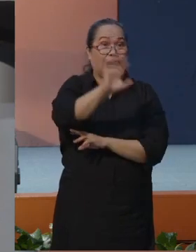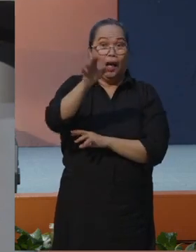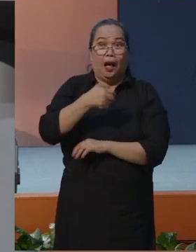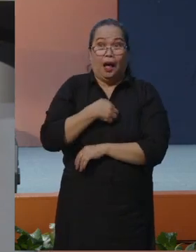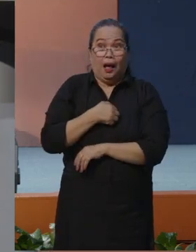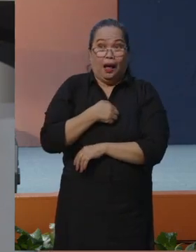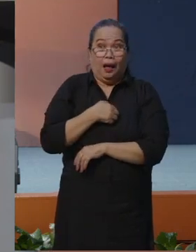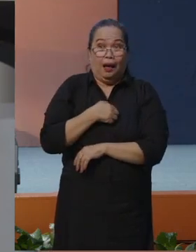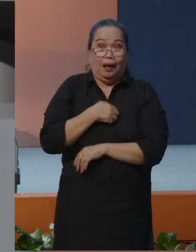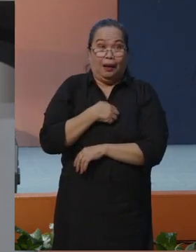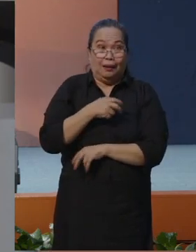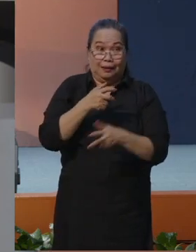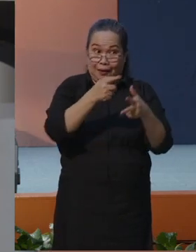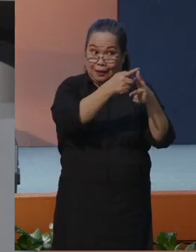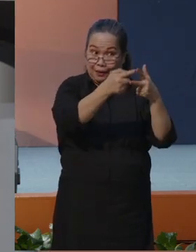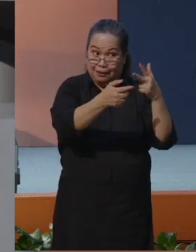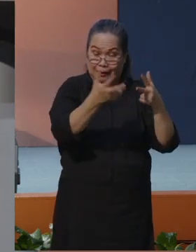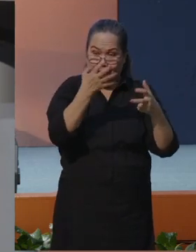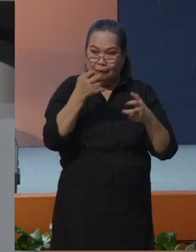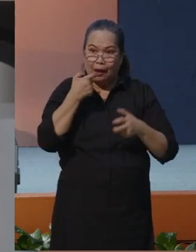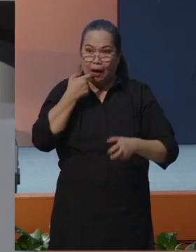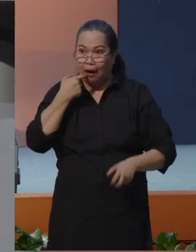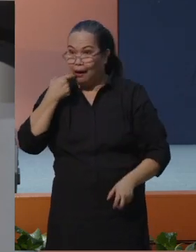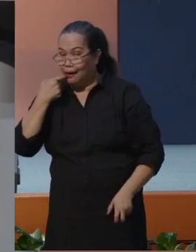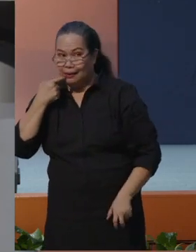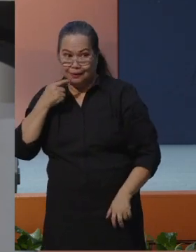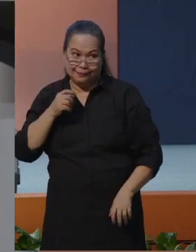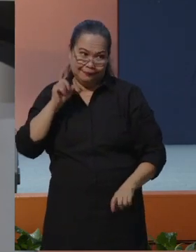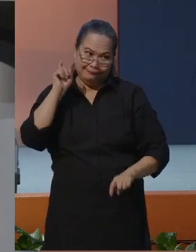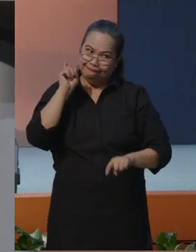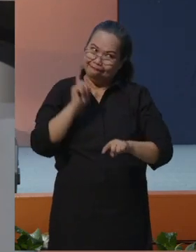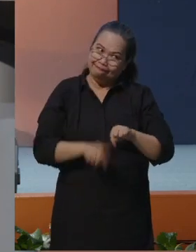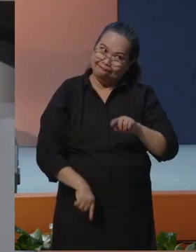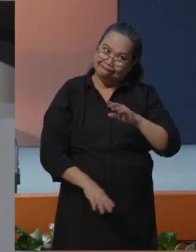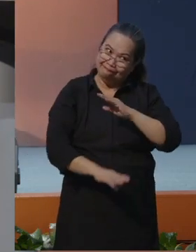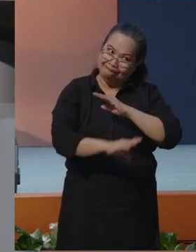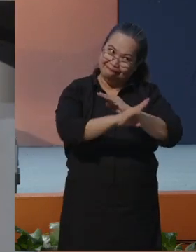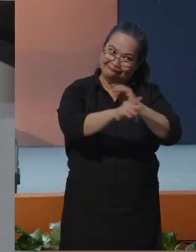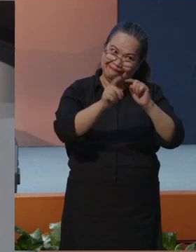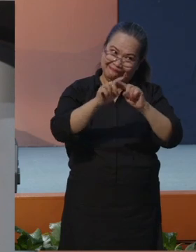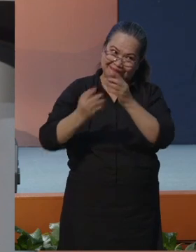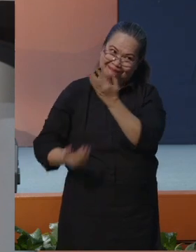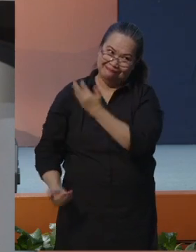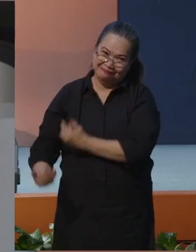damay. Hindi na nila tayo pwedeng hatakin sa impyerno.